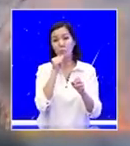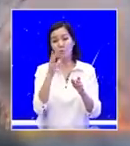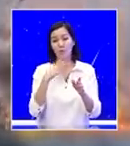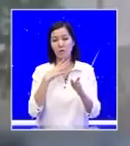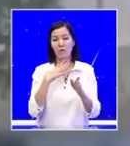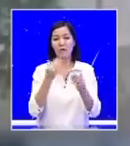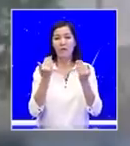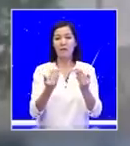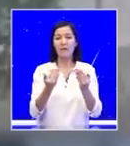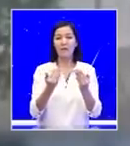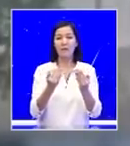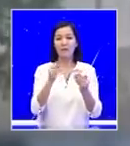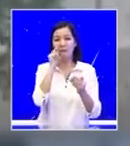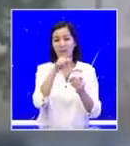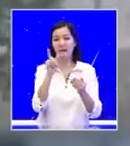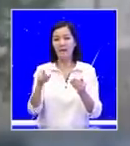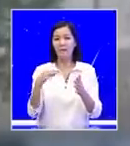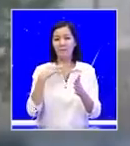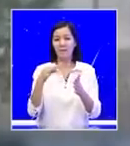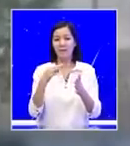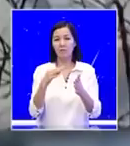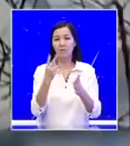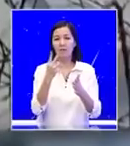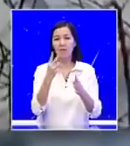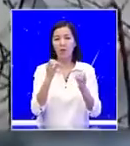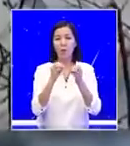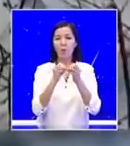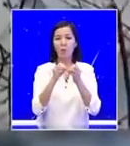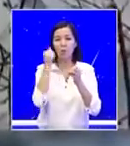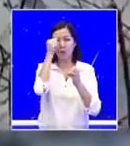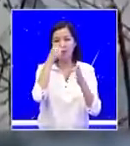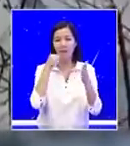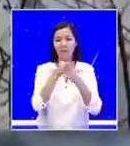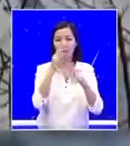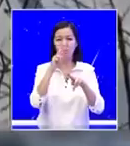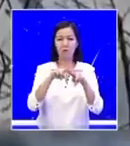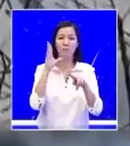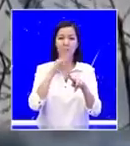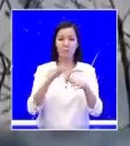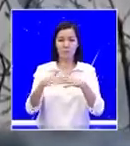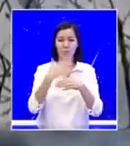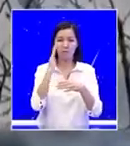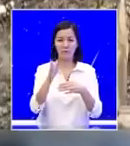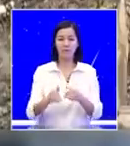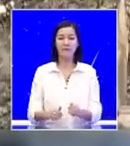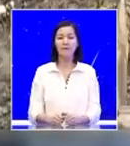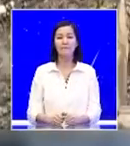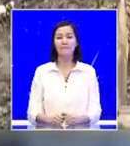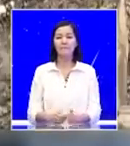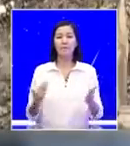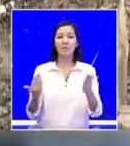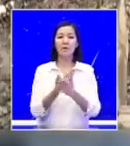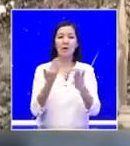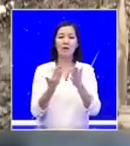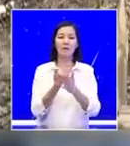Енді жергілікті тұрғын салғырттығы үшін 2 немесе 10 жылға дейін бас бостандығынан айырылуы мүмкін. Топтаманы